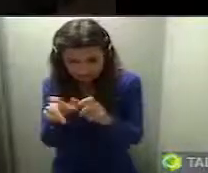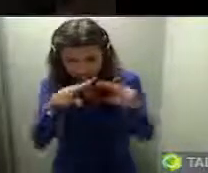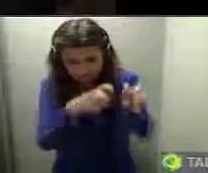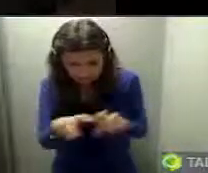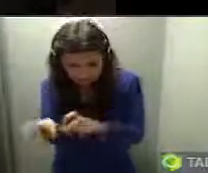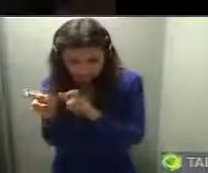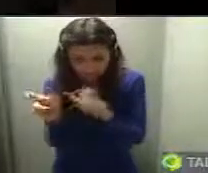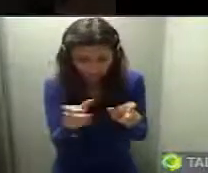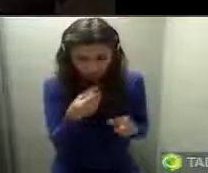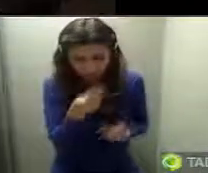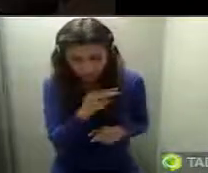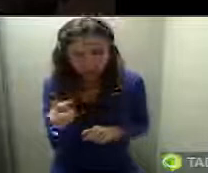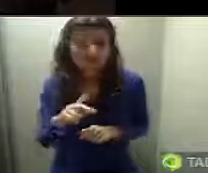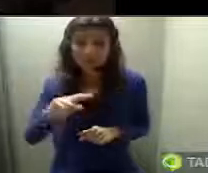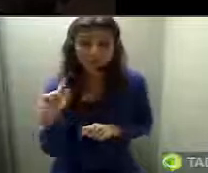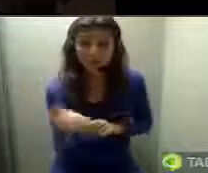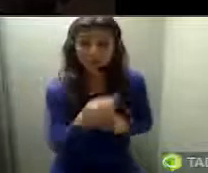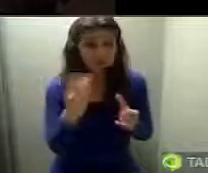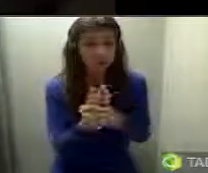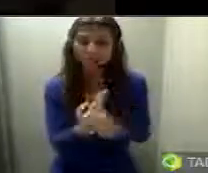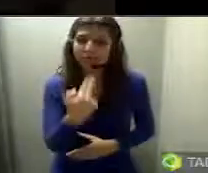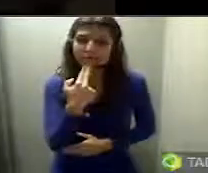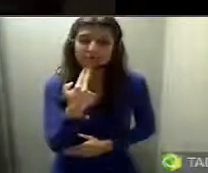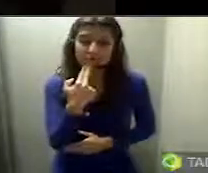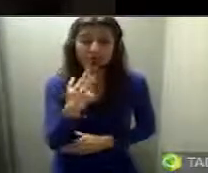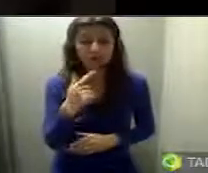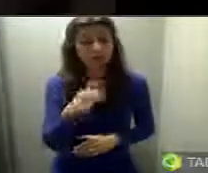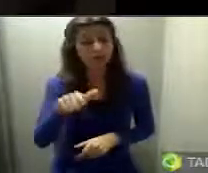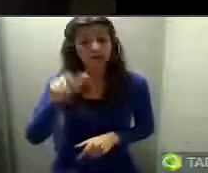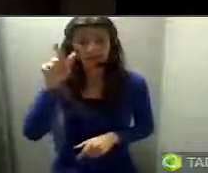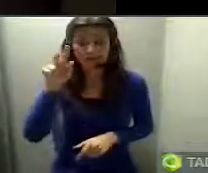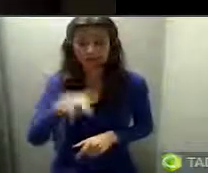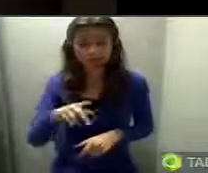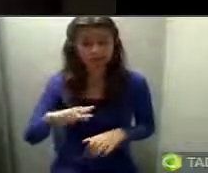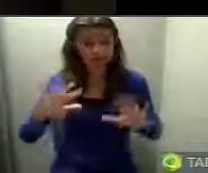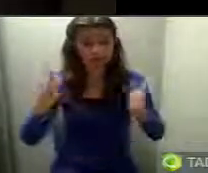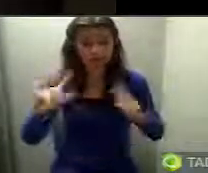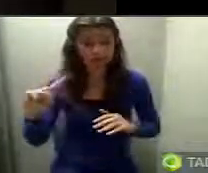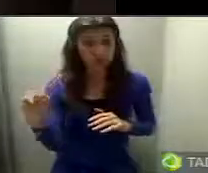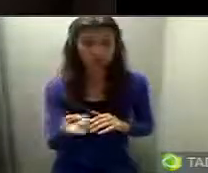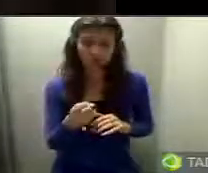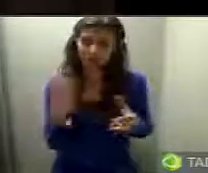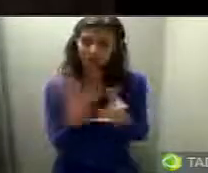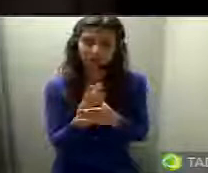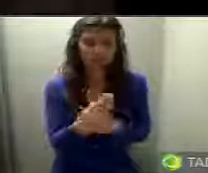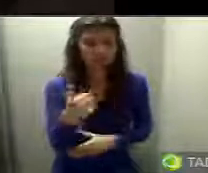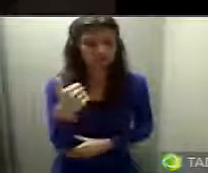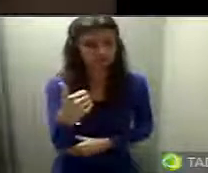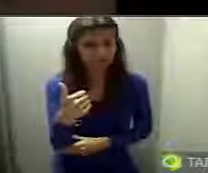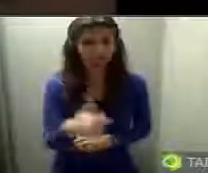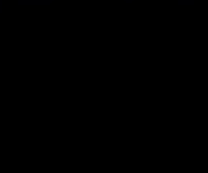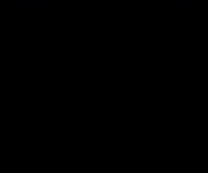Donc, bravo à tous les lauréats pour leur super dossier. Merci, Catherine. On va les découvrir ce soir.